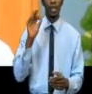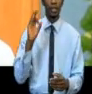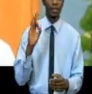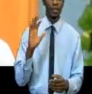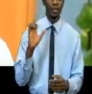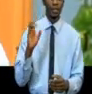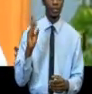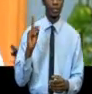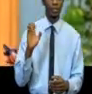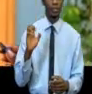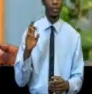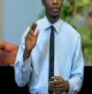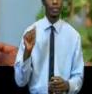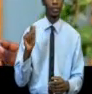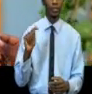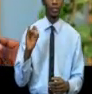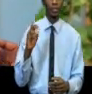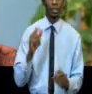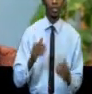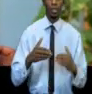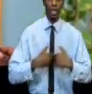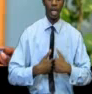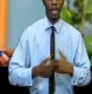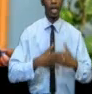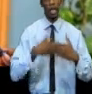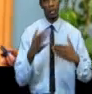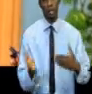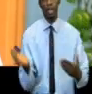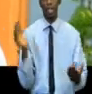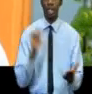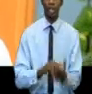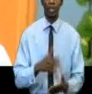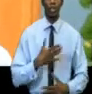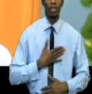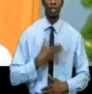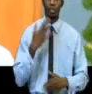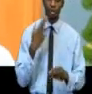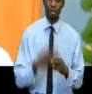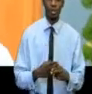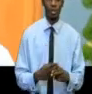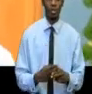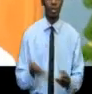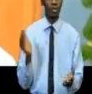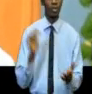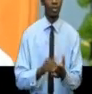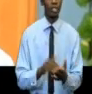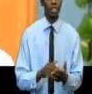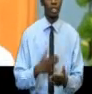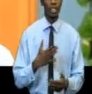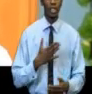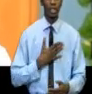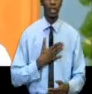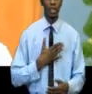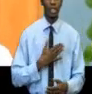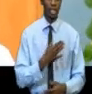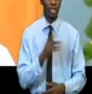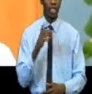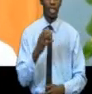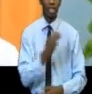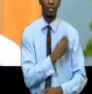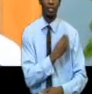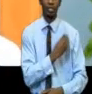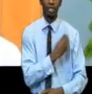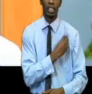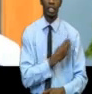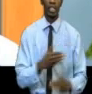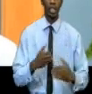au ministère. Bon, par oubli encore une fois, le ministre a oublié encore mon nom pour la deuxième fois, mais j'ai eu mon